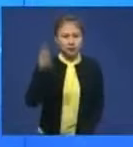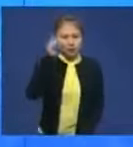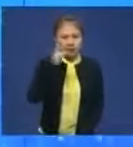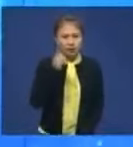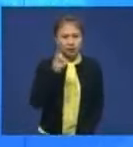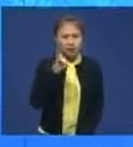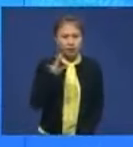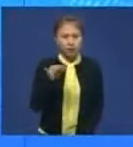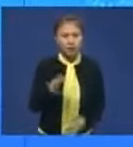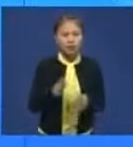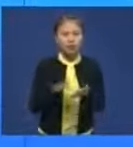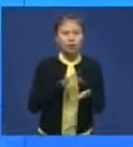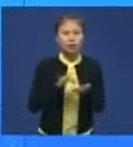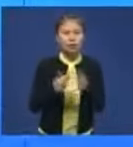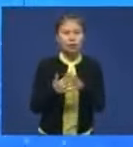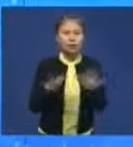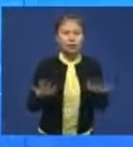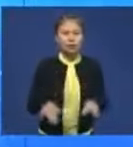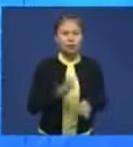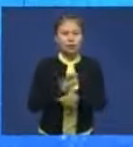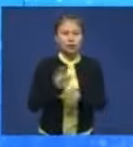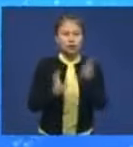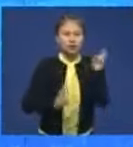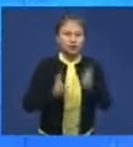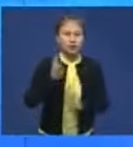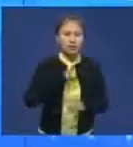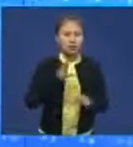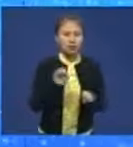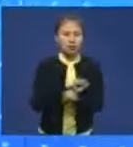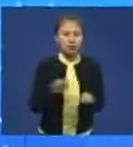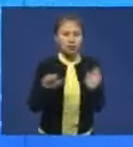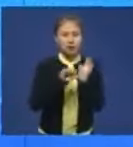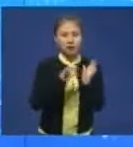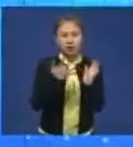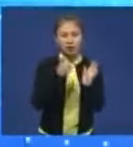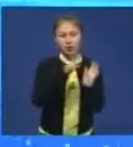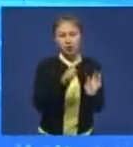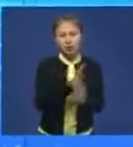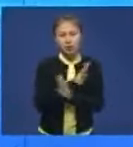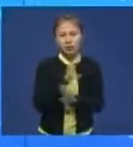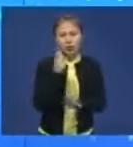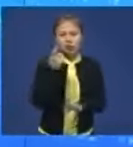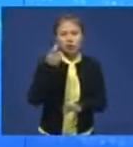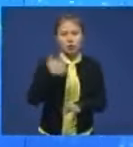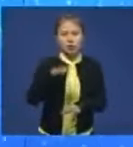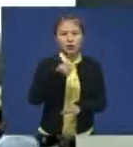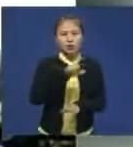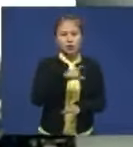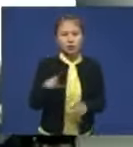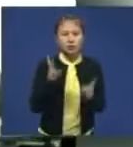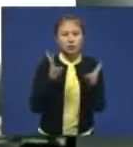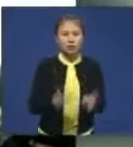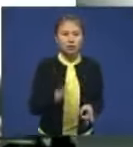Ал Қытайдағы Цзянсу провинциясының қосалқы бөлшектер өндіретін зауытында болған жойқын жарылыстан 65 адам қаза тапты. Тағы 150 адам жараланды.